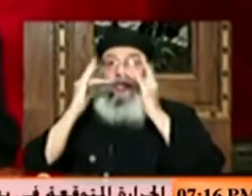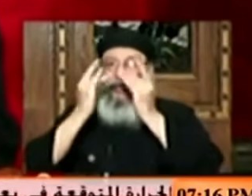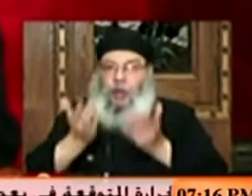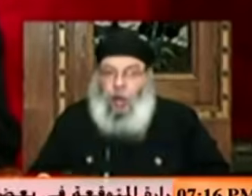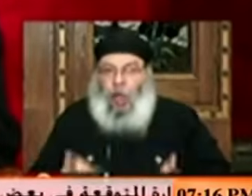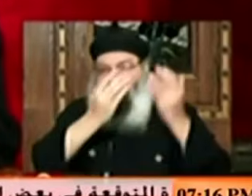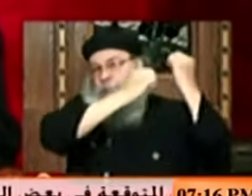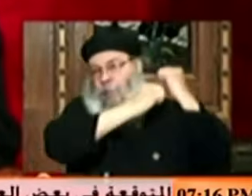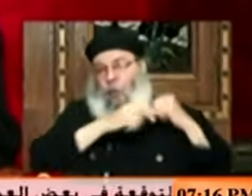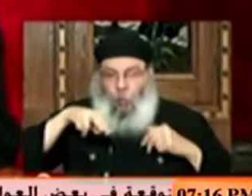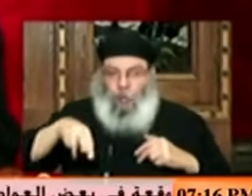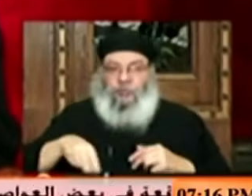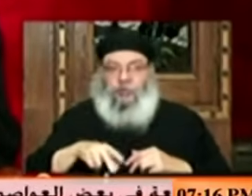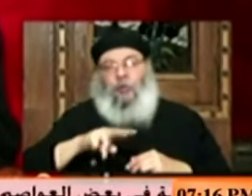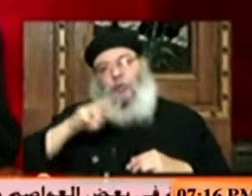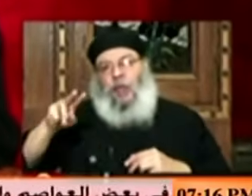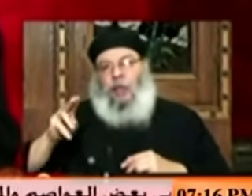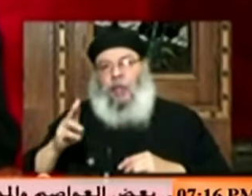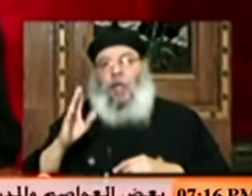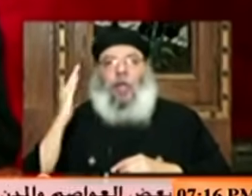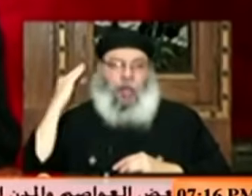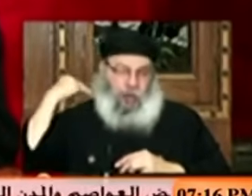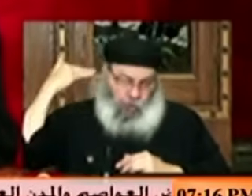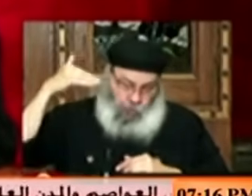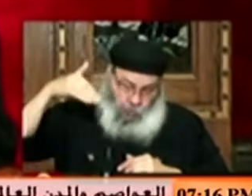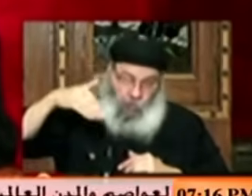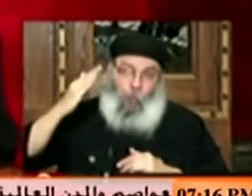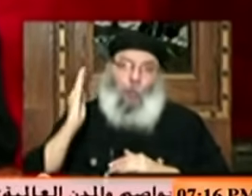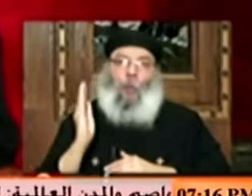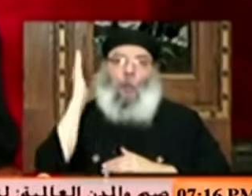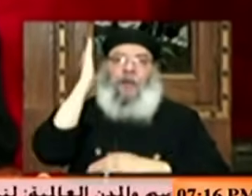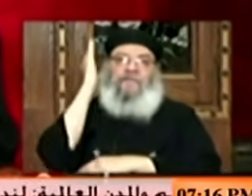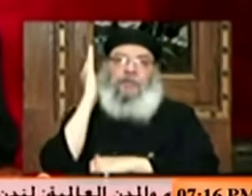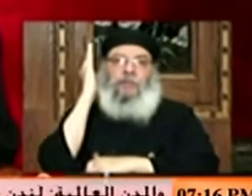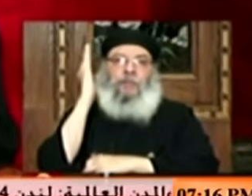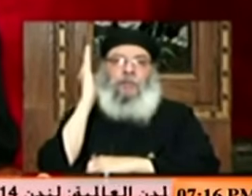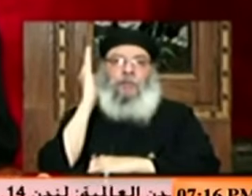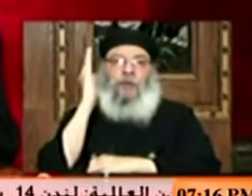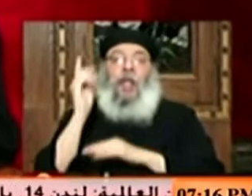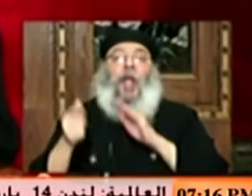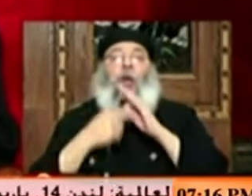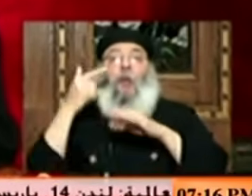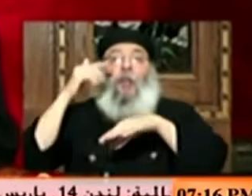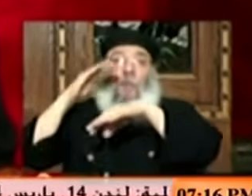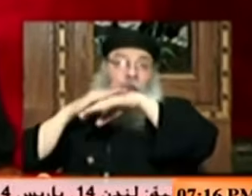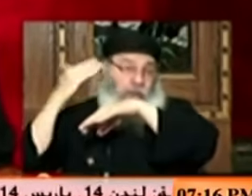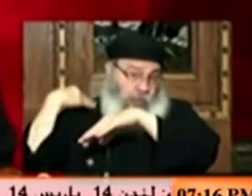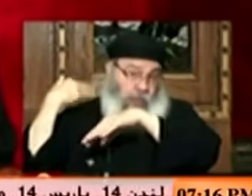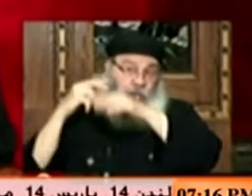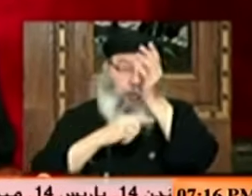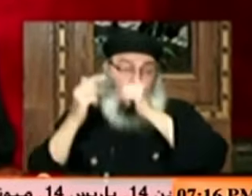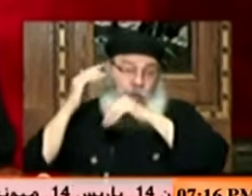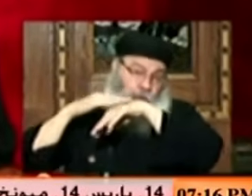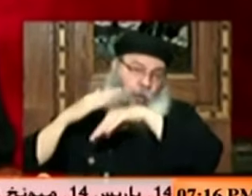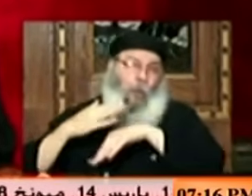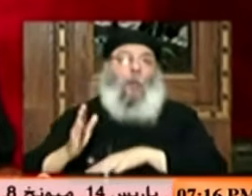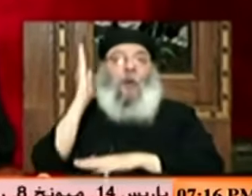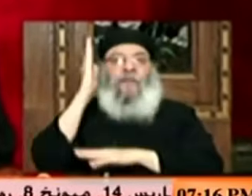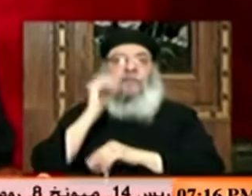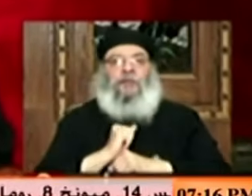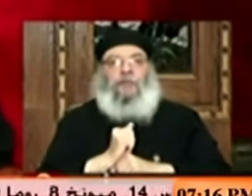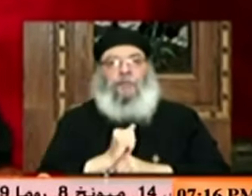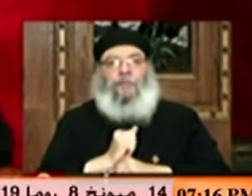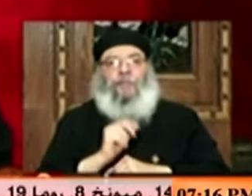والثاني الثانيه استقامت في الحال مجرد انه وضع ايديه عليها لكن عاييز اقول لك